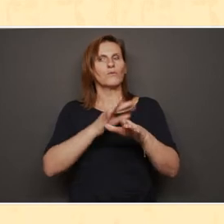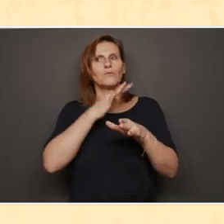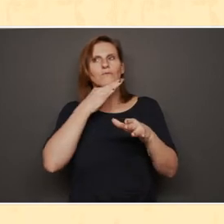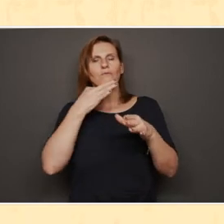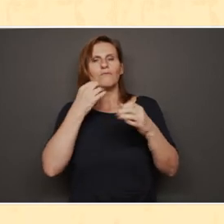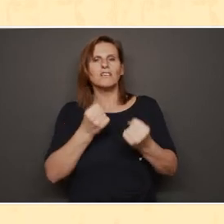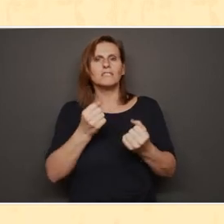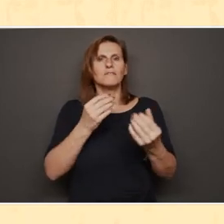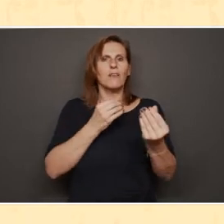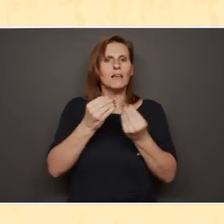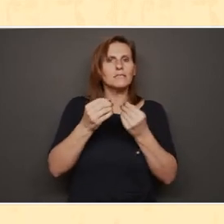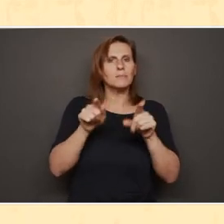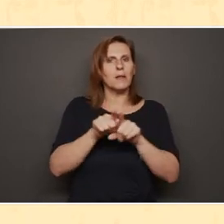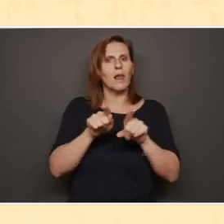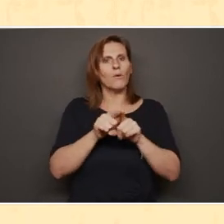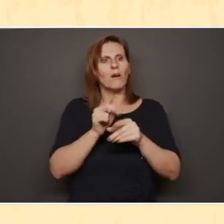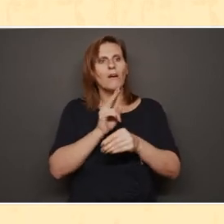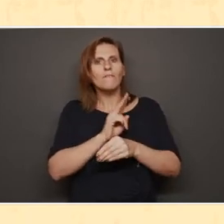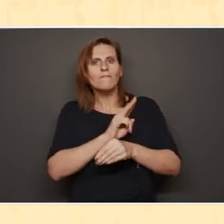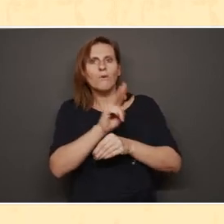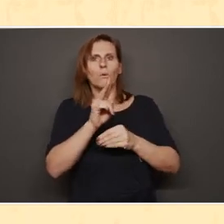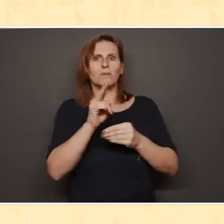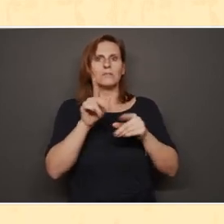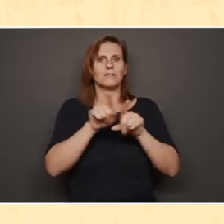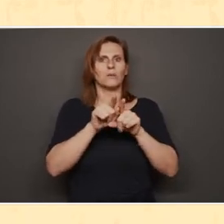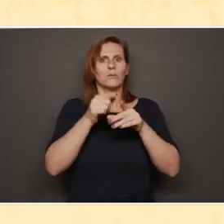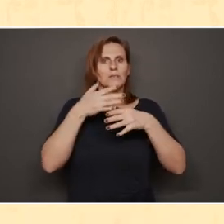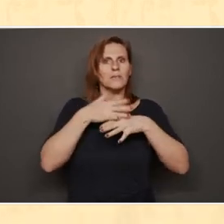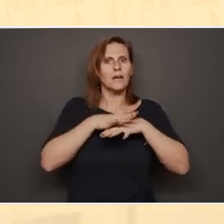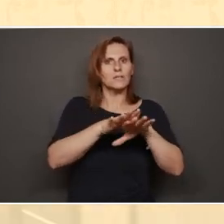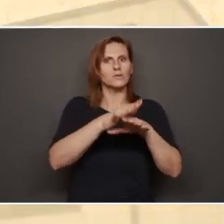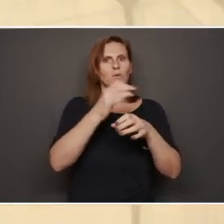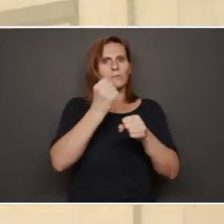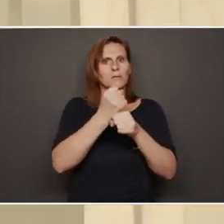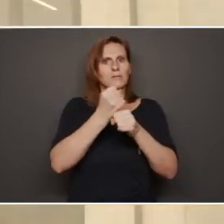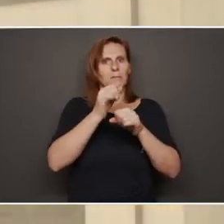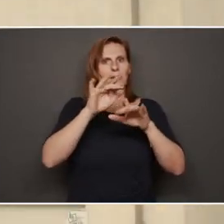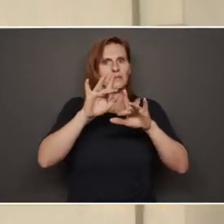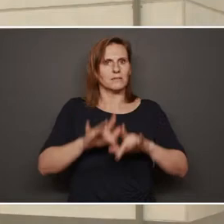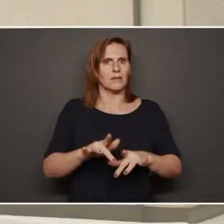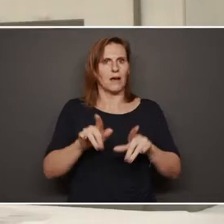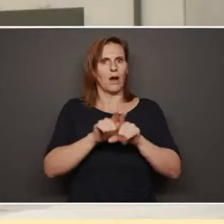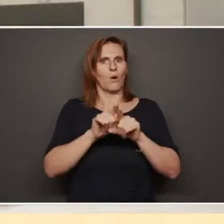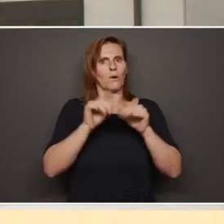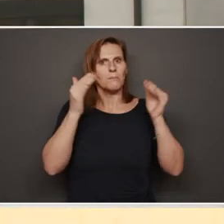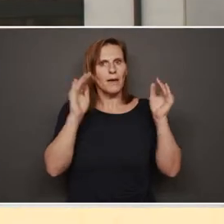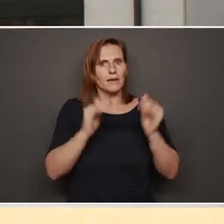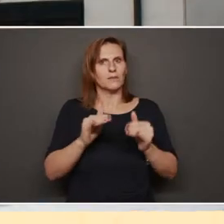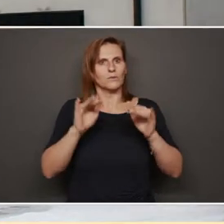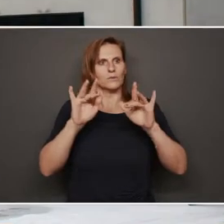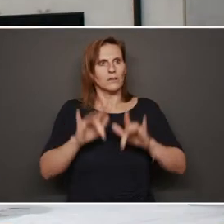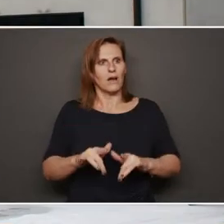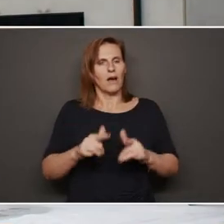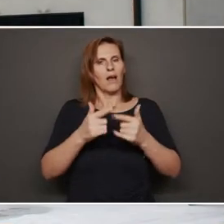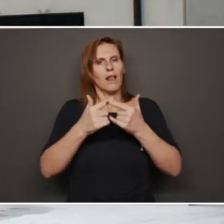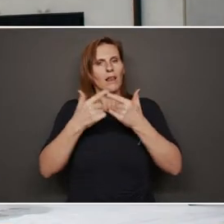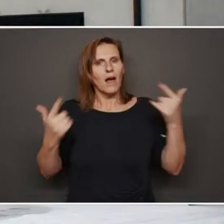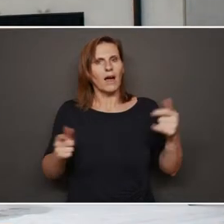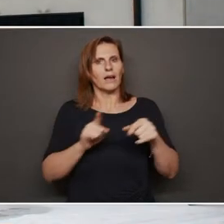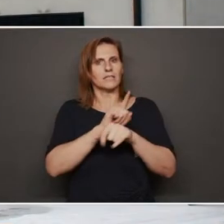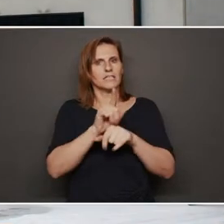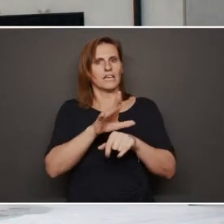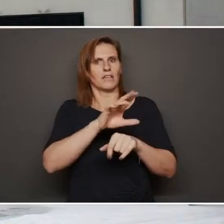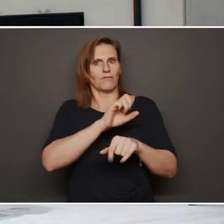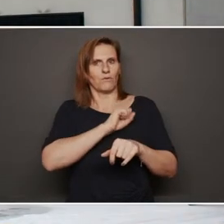und rücksichtsvoll, um die Integration von Mitarbeitenden mit Beeinträchtigung langfristig erfolgreich